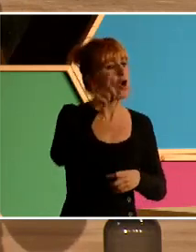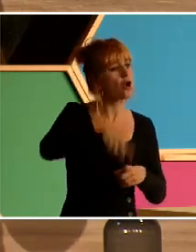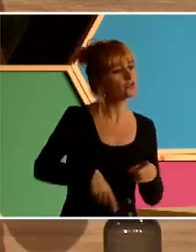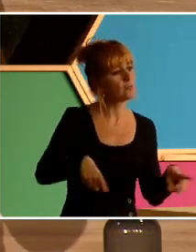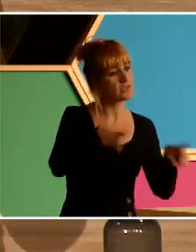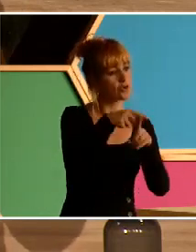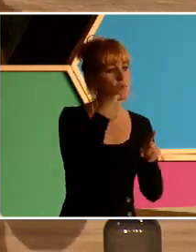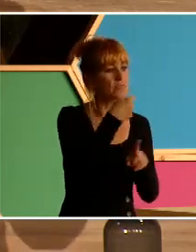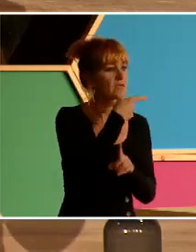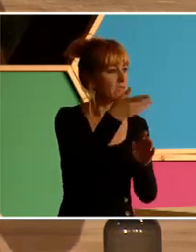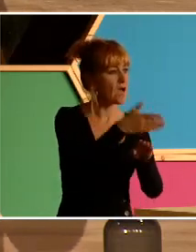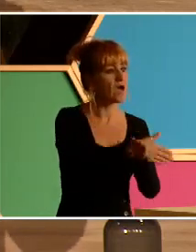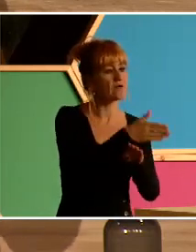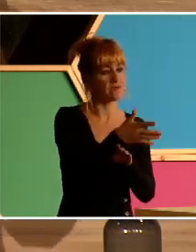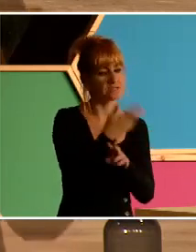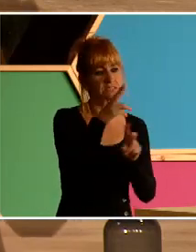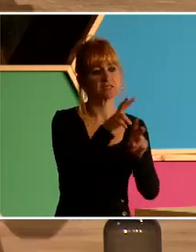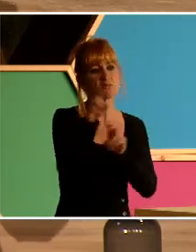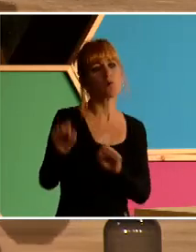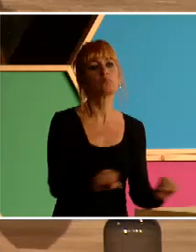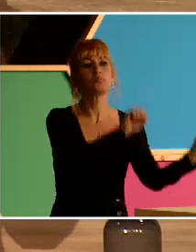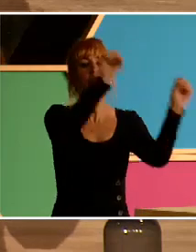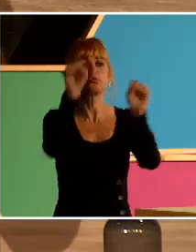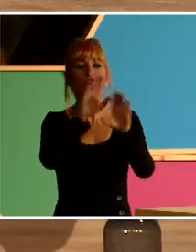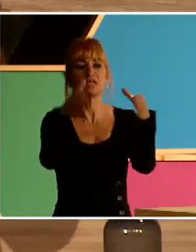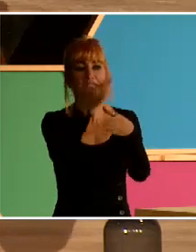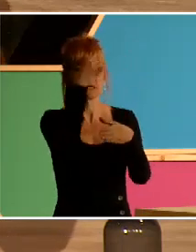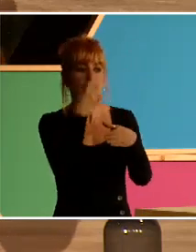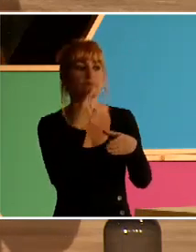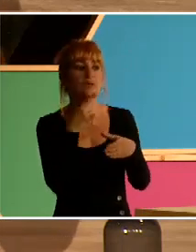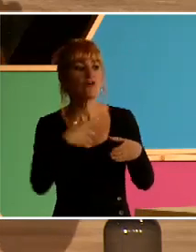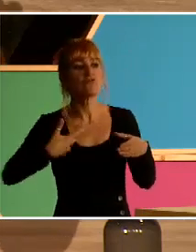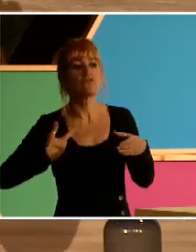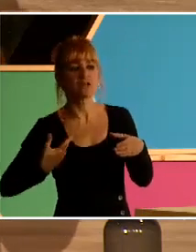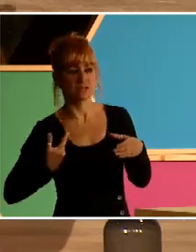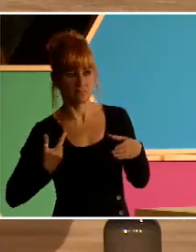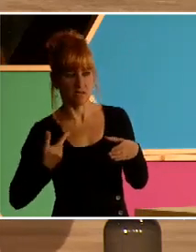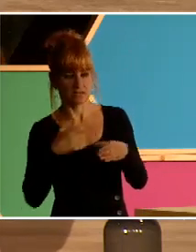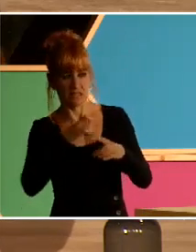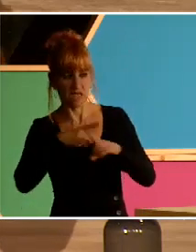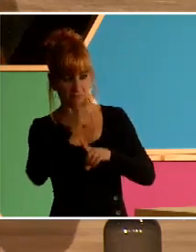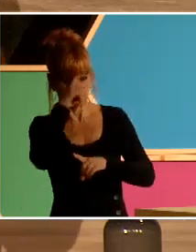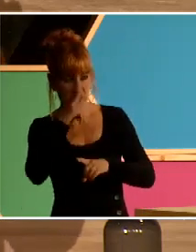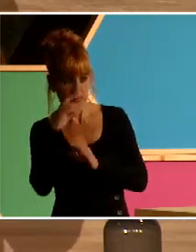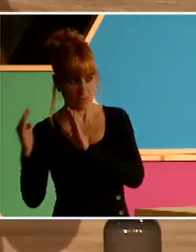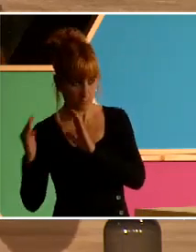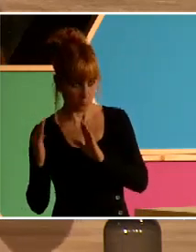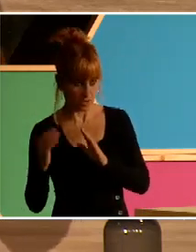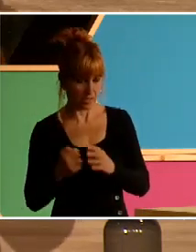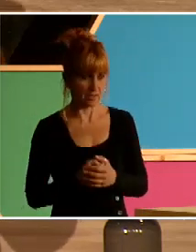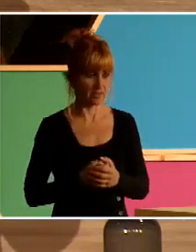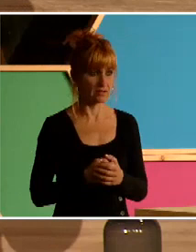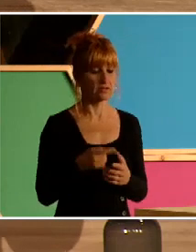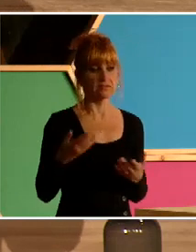fet per protegir a les víctimes i els represaliats del franquisme ho hauria d'haver fet l'Estat espanyol, i és davant de la